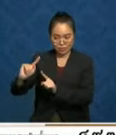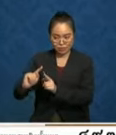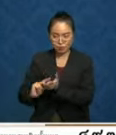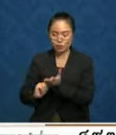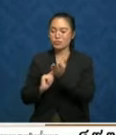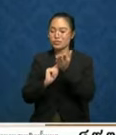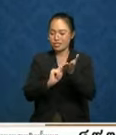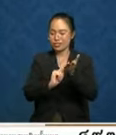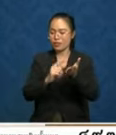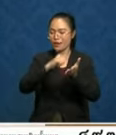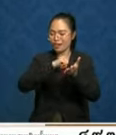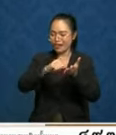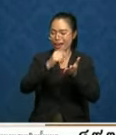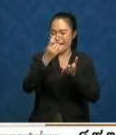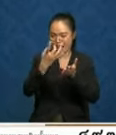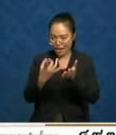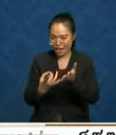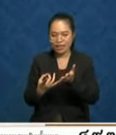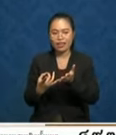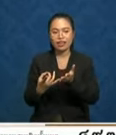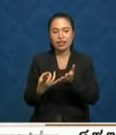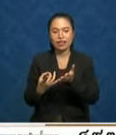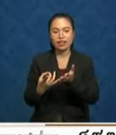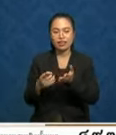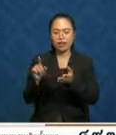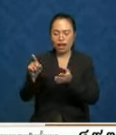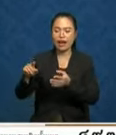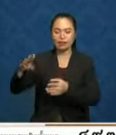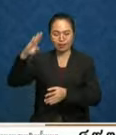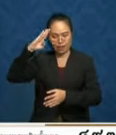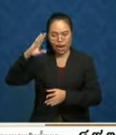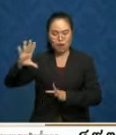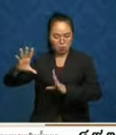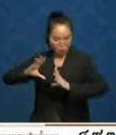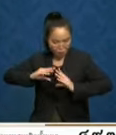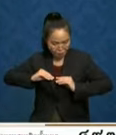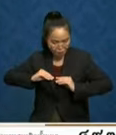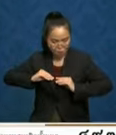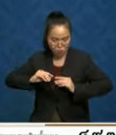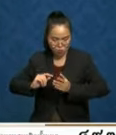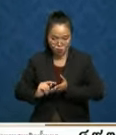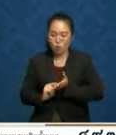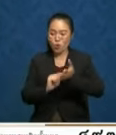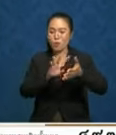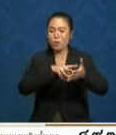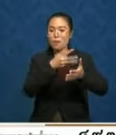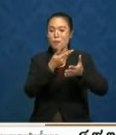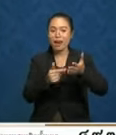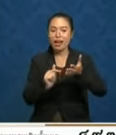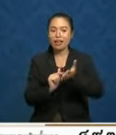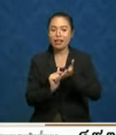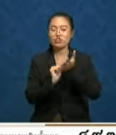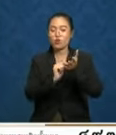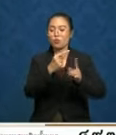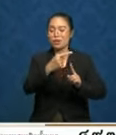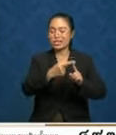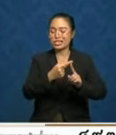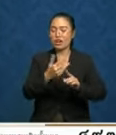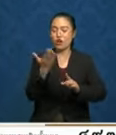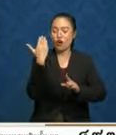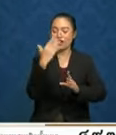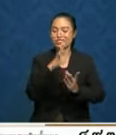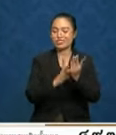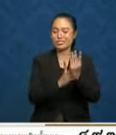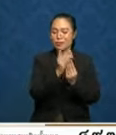แก้แก้ตรงไหนสภาเขาไม่โหวตเห็นชอบพอผมยกเป็นร่างเมื่อสักครู่นี้เองไงเมื่อเดือนที่แล้วน่ะ2สัปด